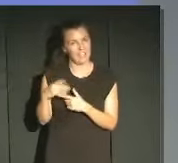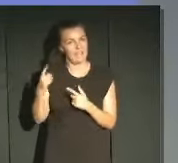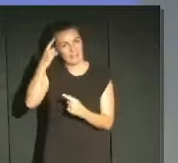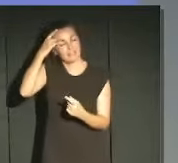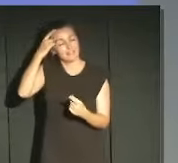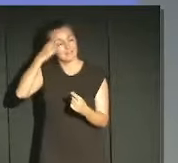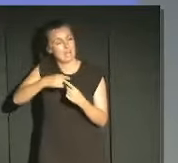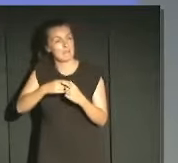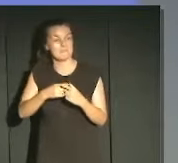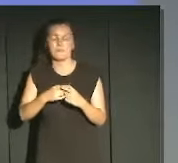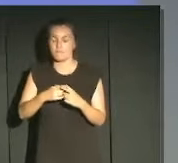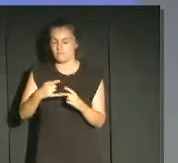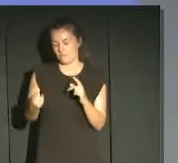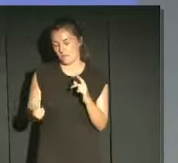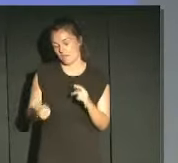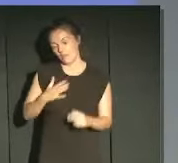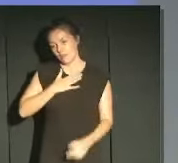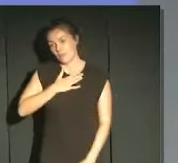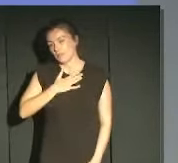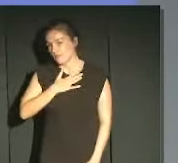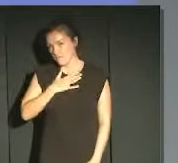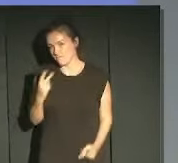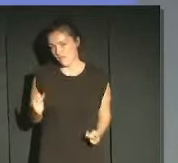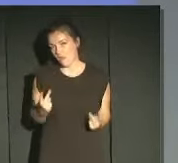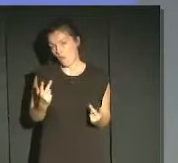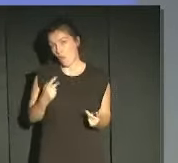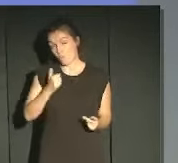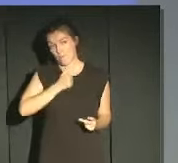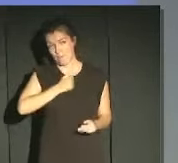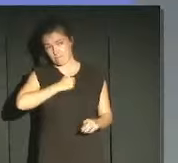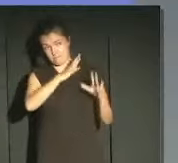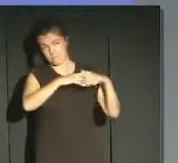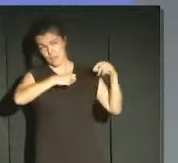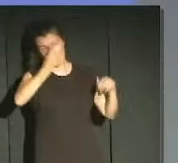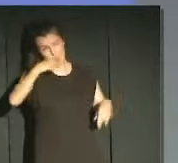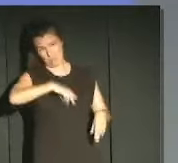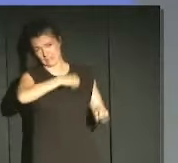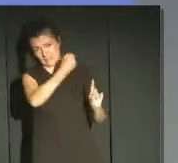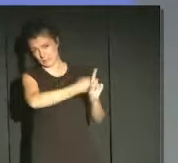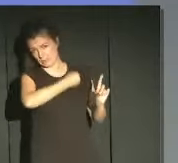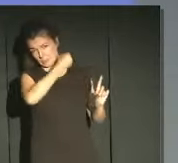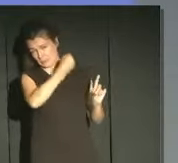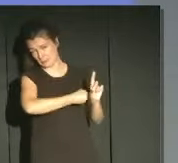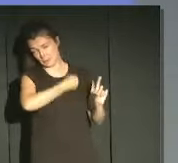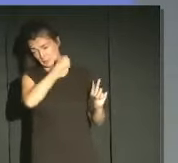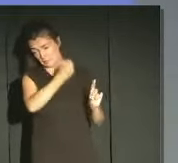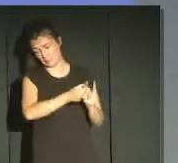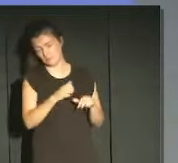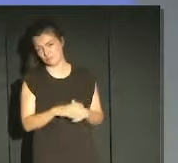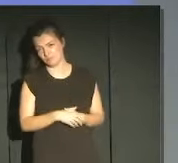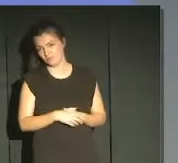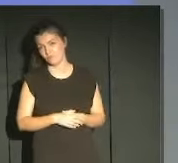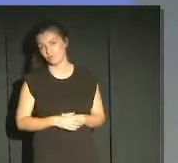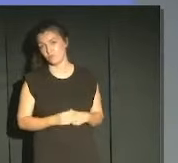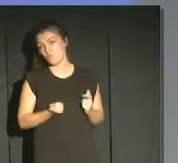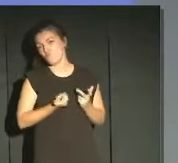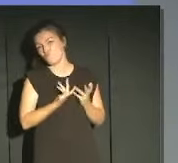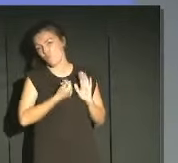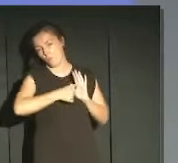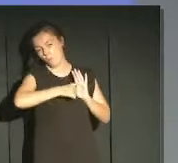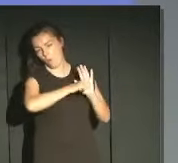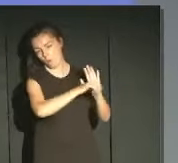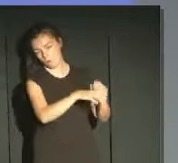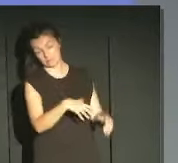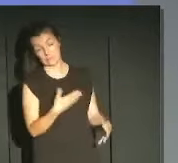lequel j'ai beaucoup travaillé pendant des mois au Parlement européen pendant des mois au Parlement européen quand